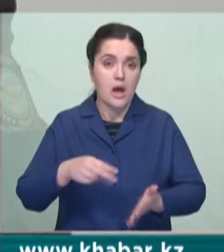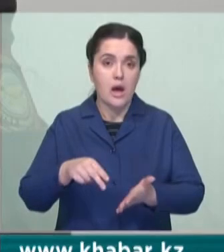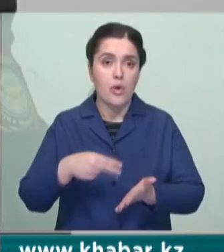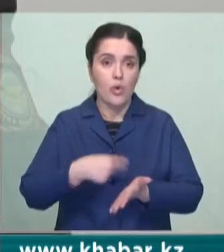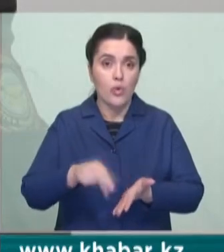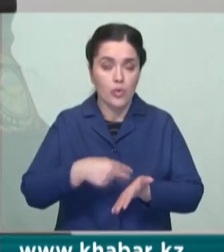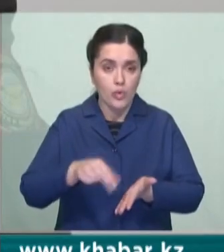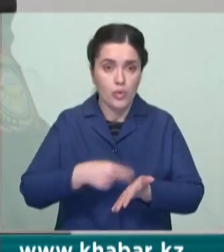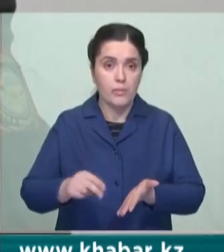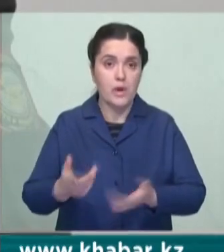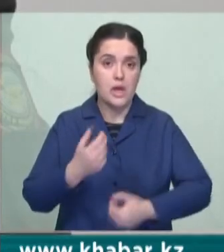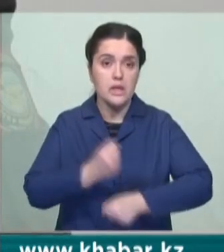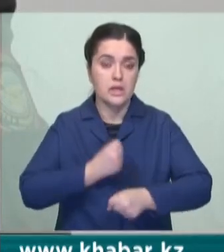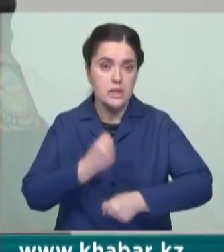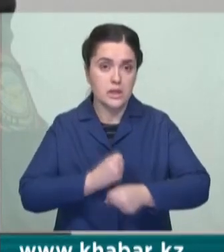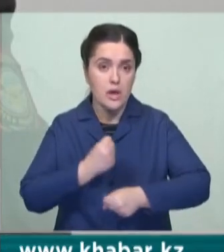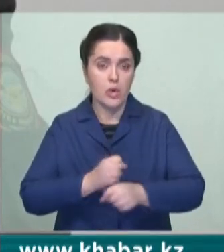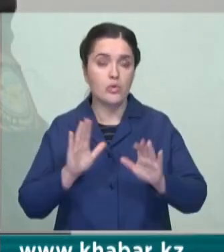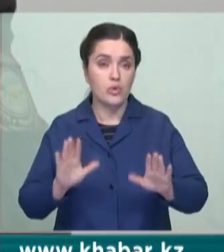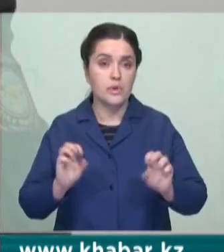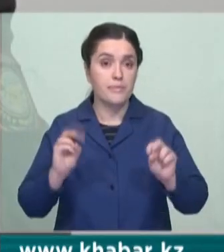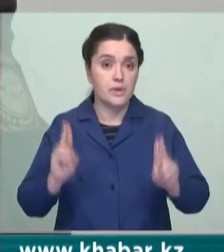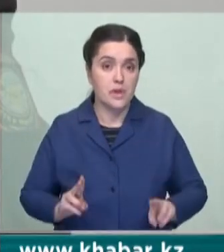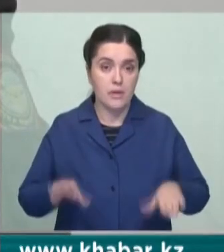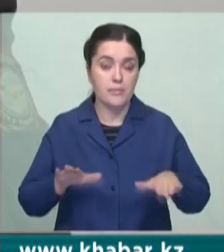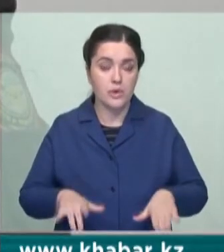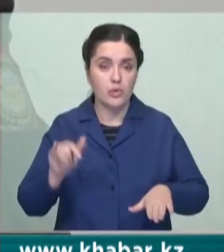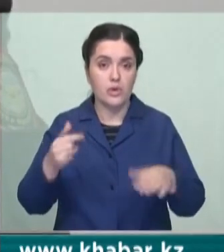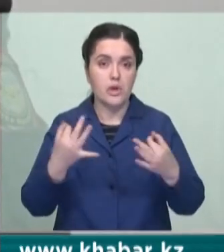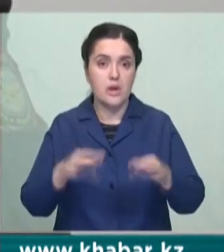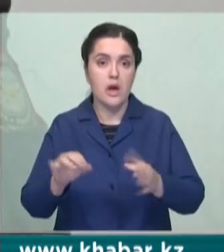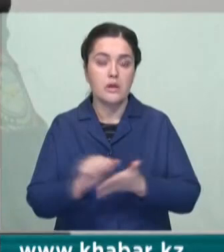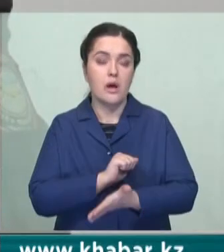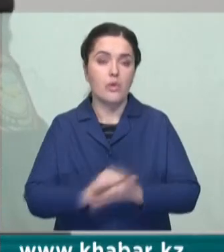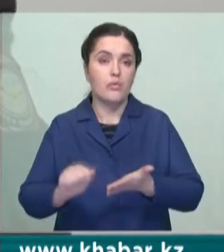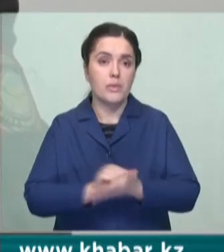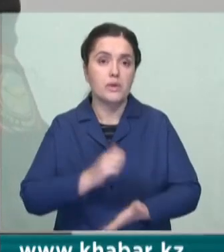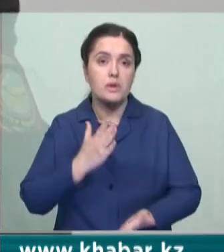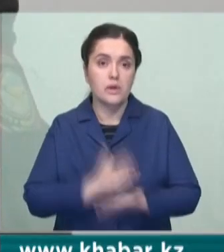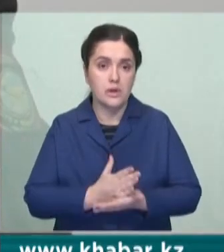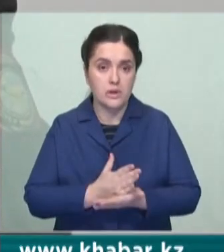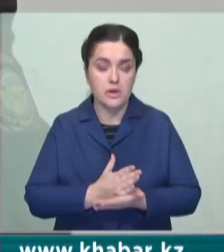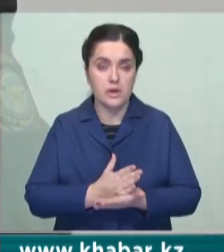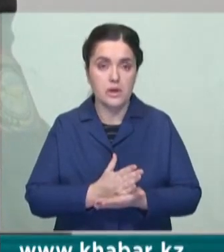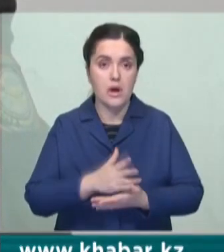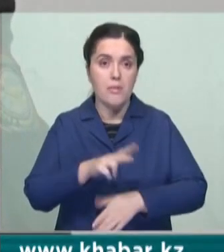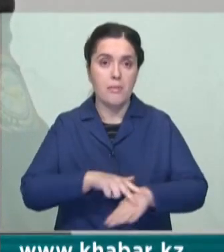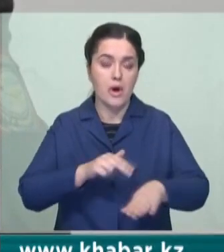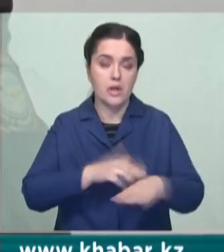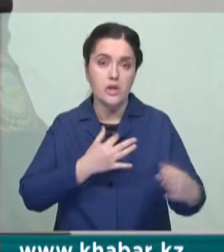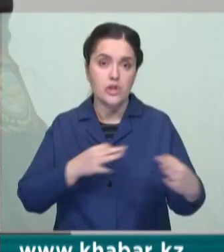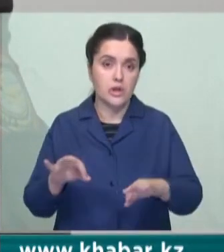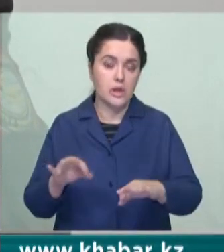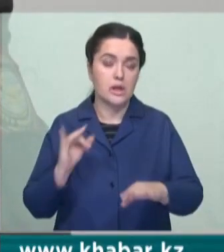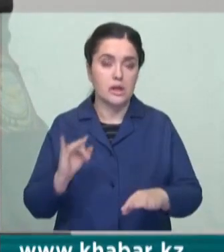приобретать данные изделия именно в установленных местах, которые имеют разрешение на реализацию с органов полиции,